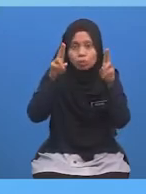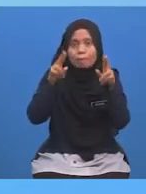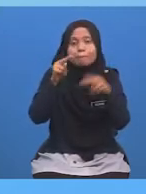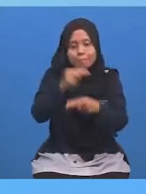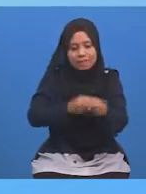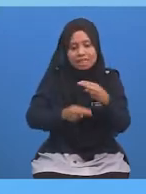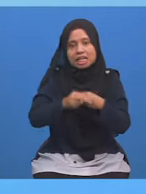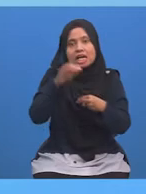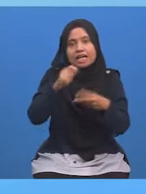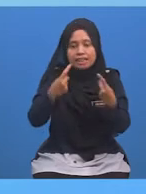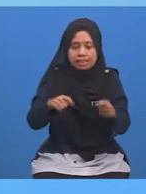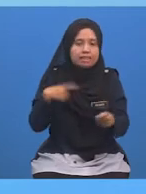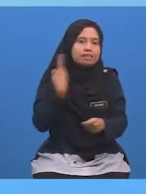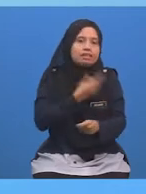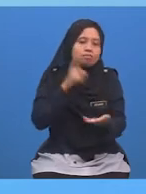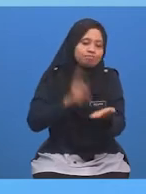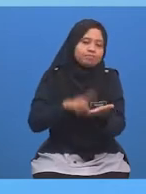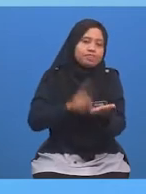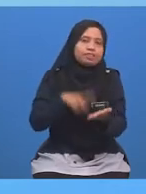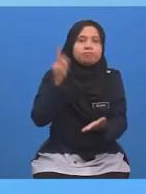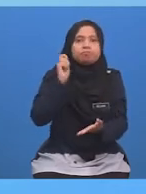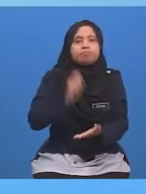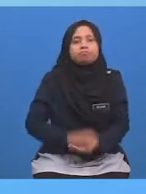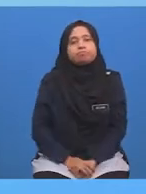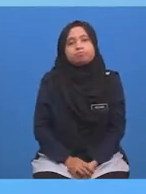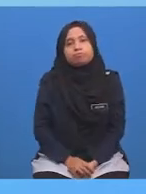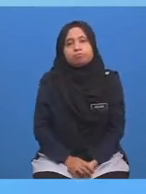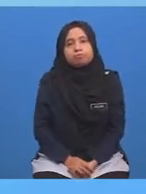kita bincangkan sebentar tadi.